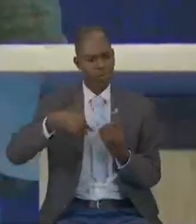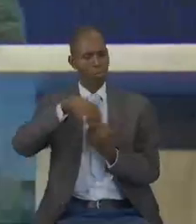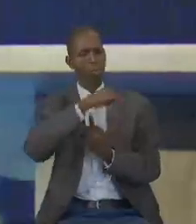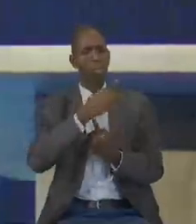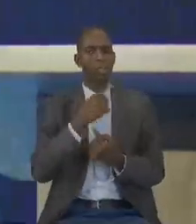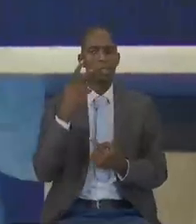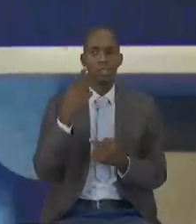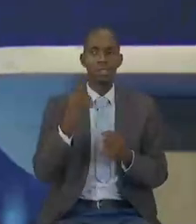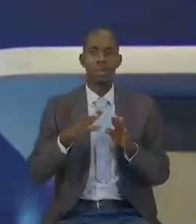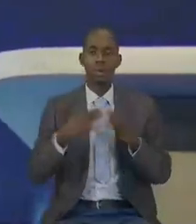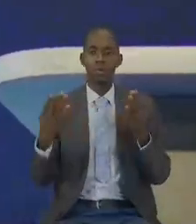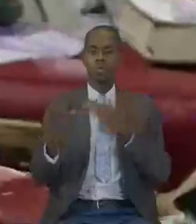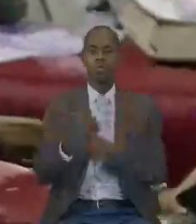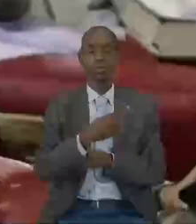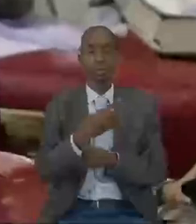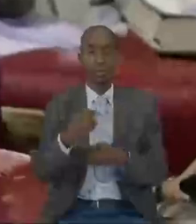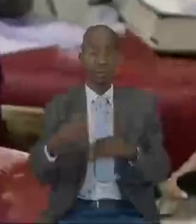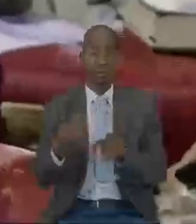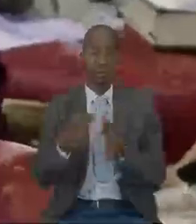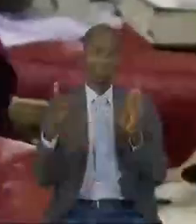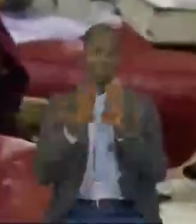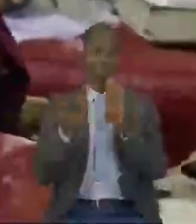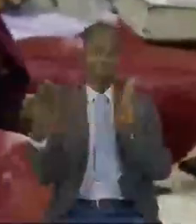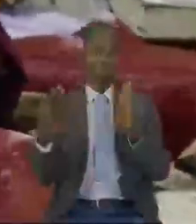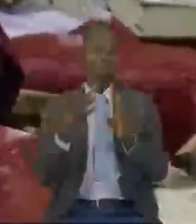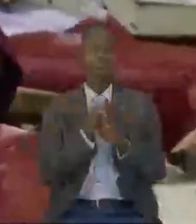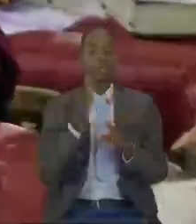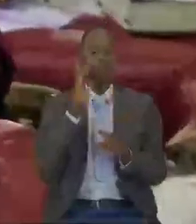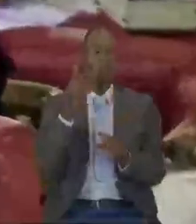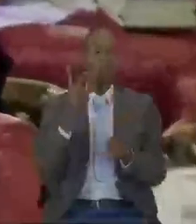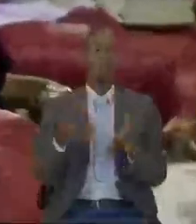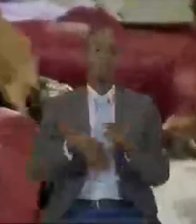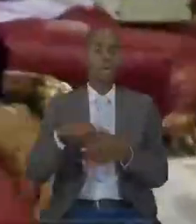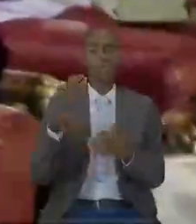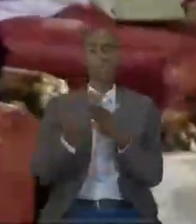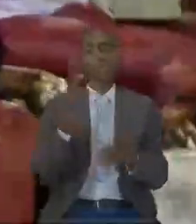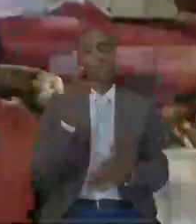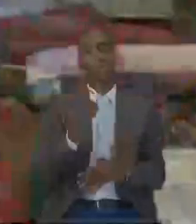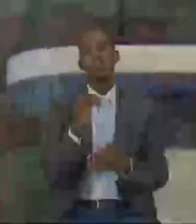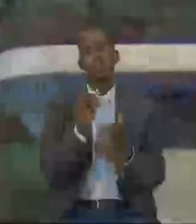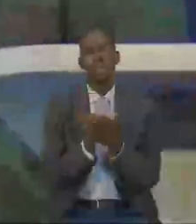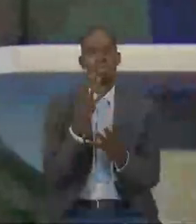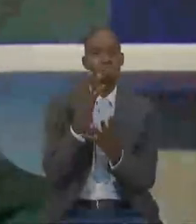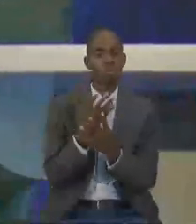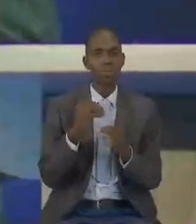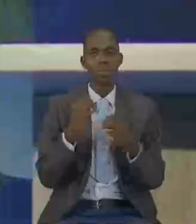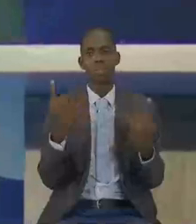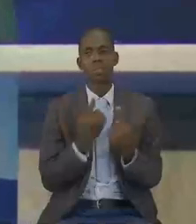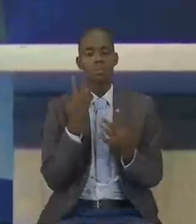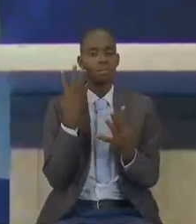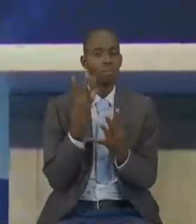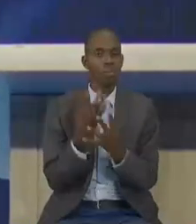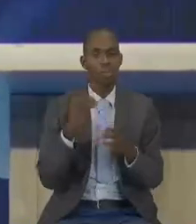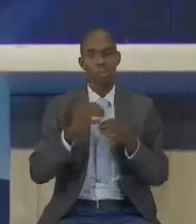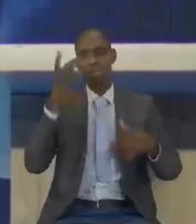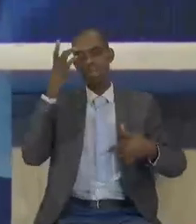demi-tour, tu verras la porte ouverte. La porte est ouverte devant toi ce soir. Cet emprisonnement dans le péché,